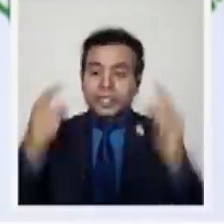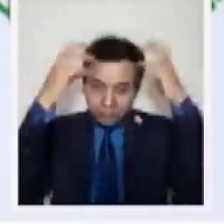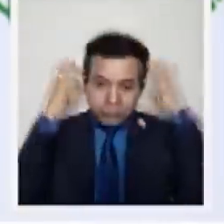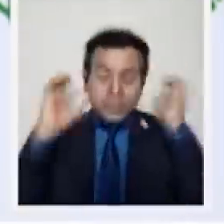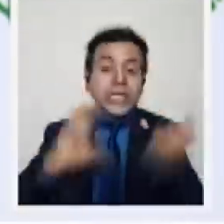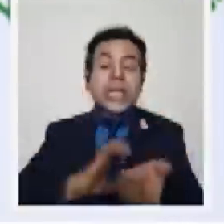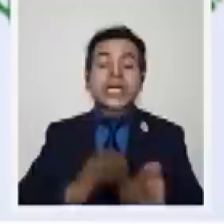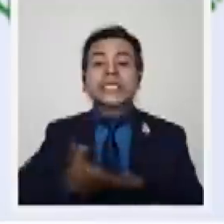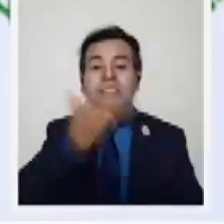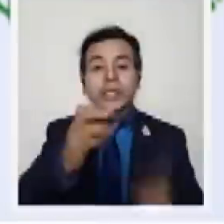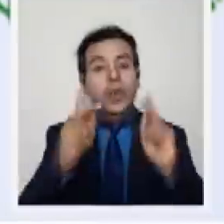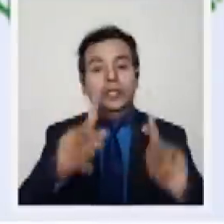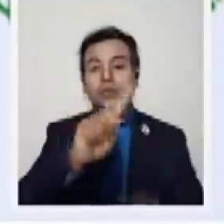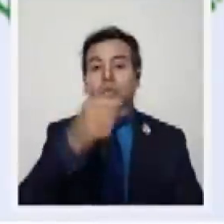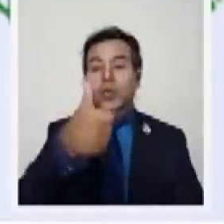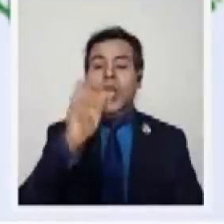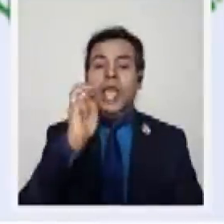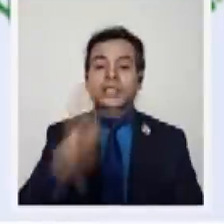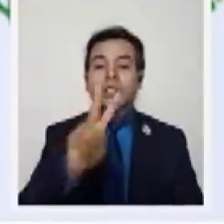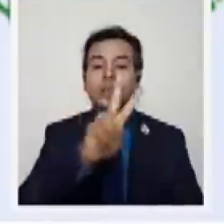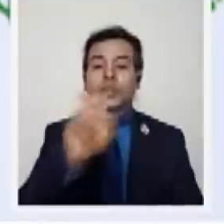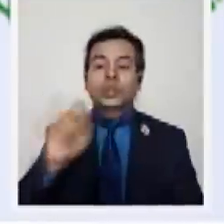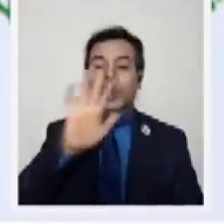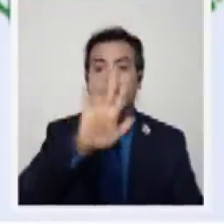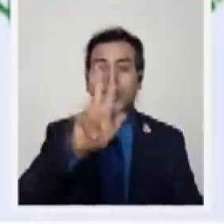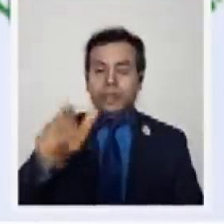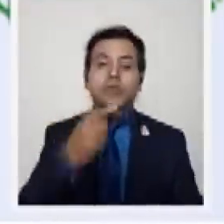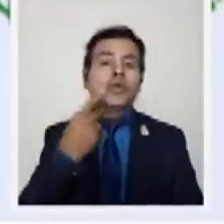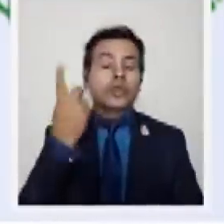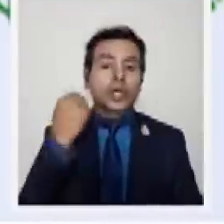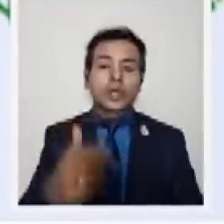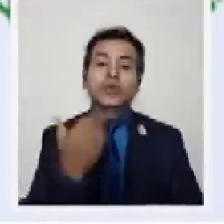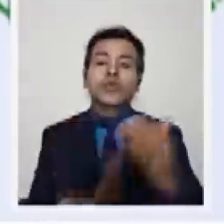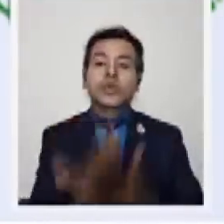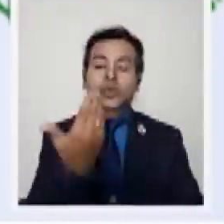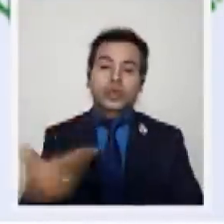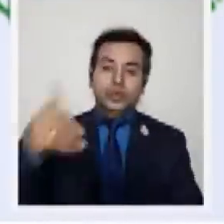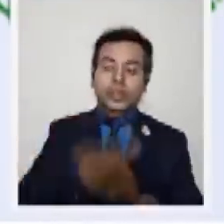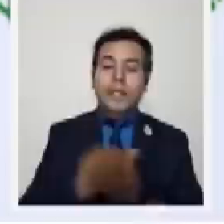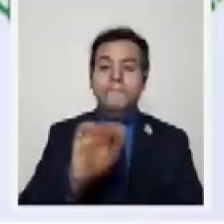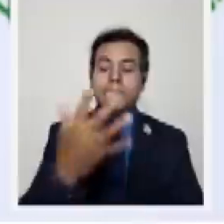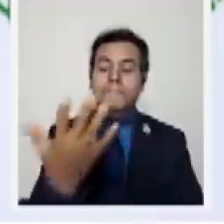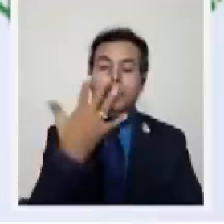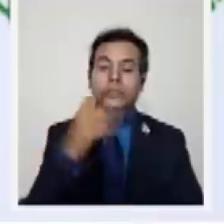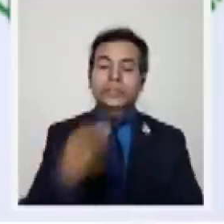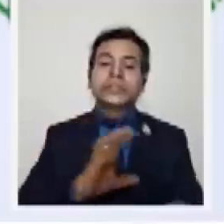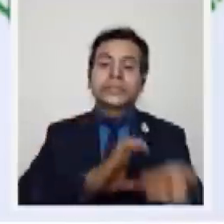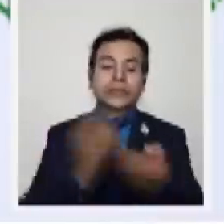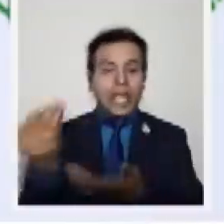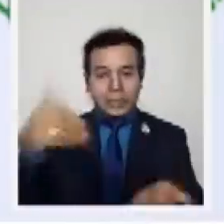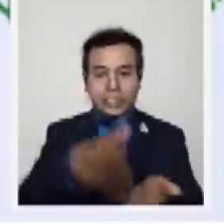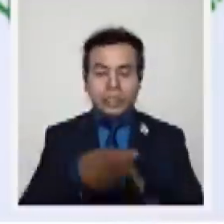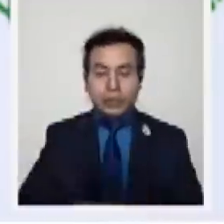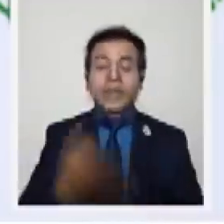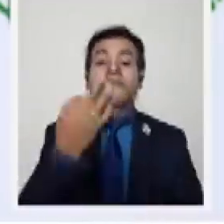92,50,577 জনের। অনলাইন প্ল্যাটফর্ম মুক্তপাঠে হটলাইনে সেবা দেওয়ার জন্য প্রশিক্ষণপ্রাপ্ত চিকিৎসক 16,258 জন এবং গত